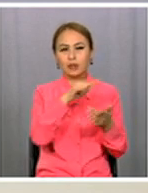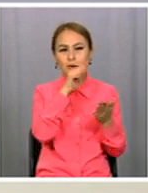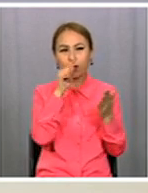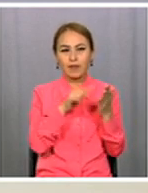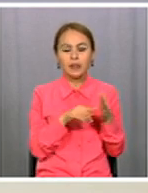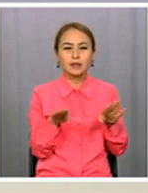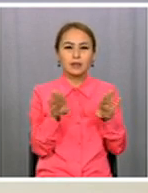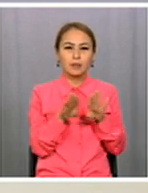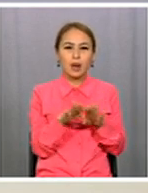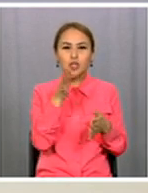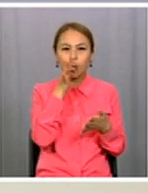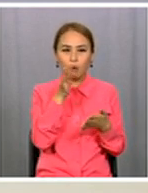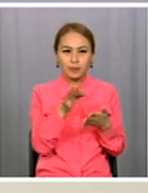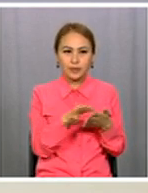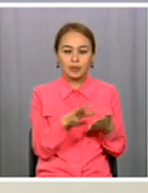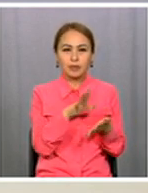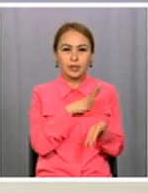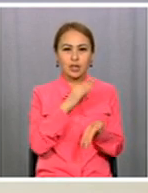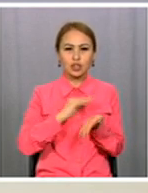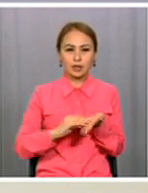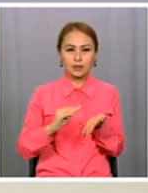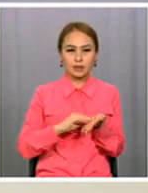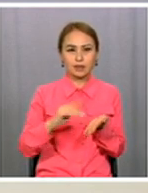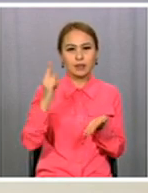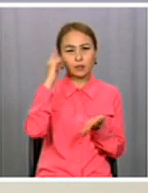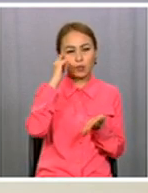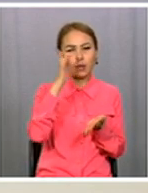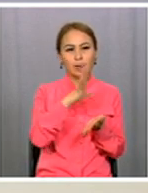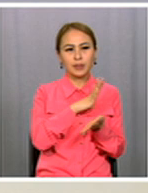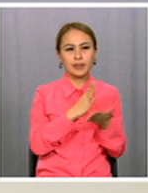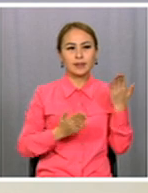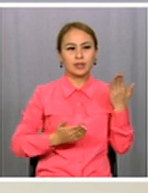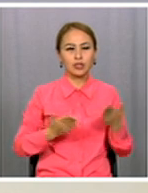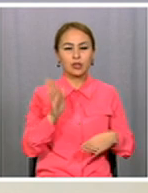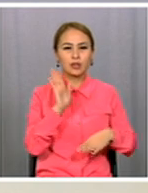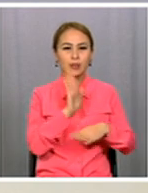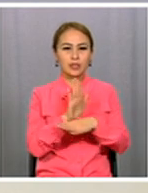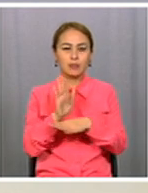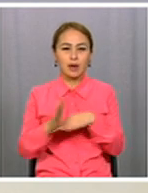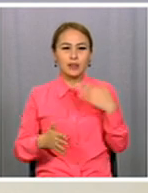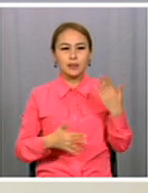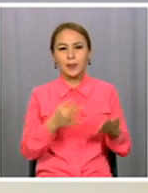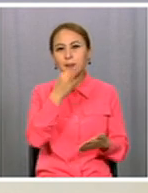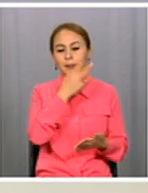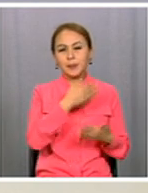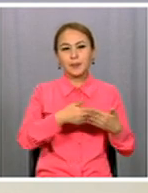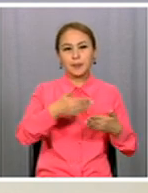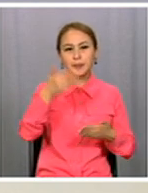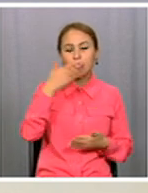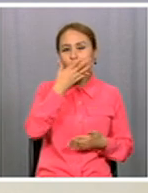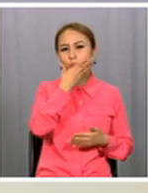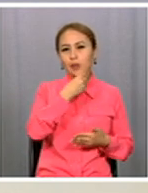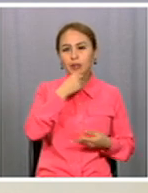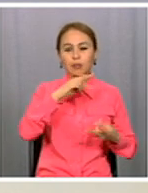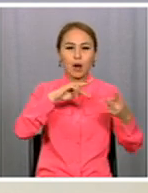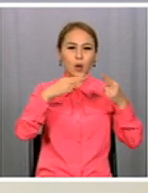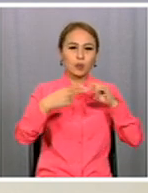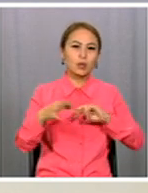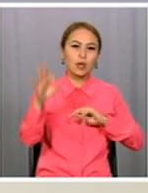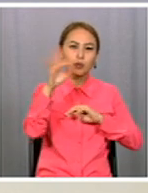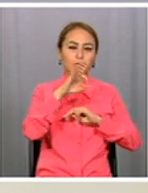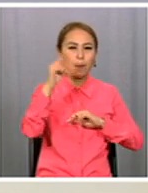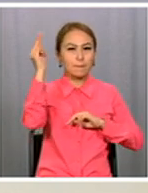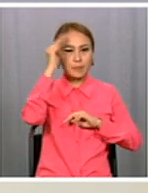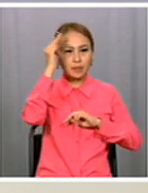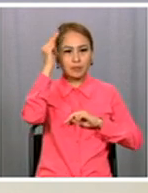тұжырымды жауаптар жаздыңыздар деп ойлаймын. Ендеше тапсырмаларға кезек берместен бұрын көркем ауыстырулар туралы